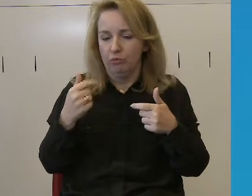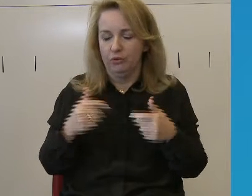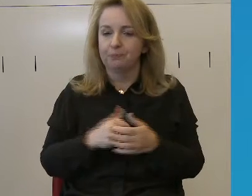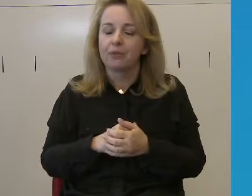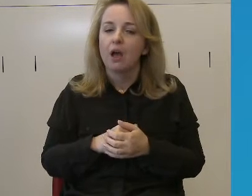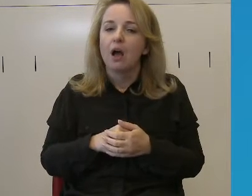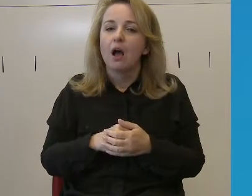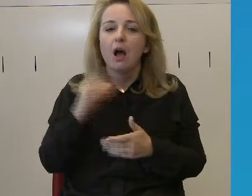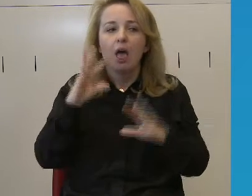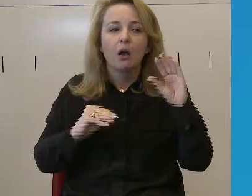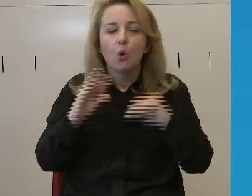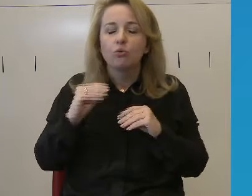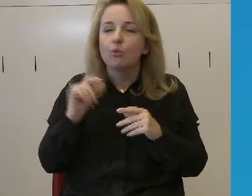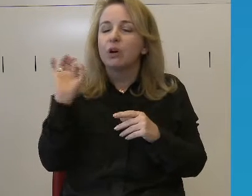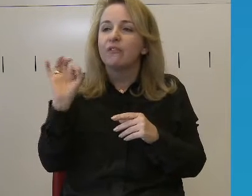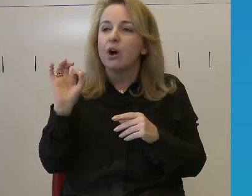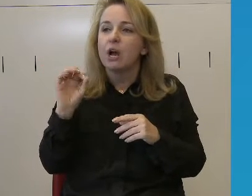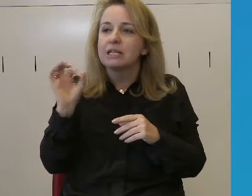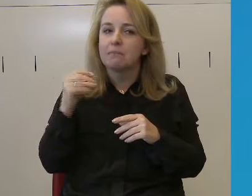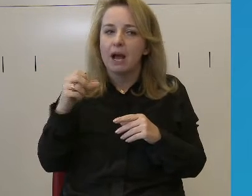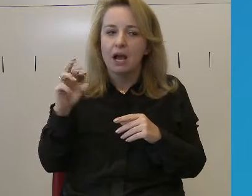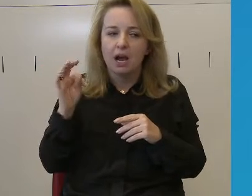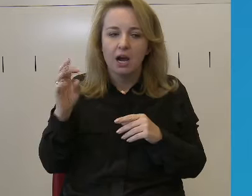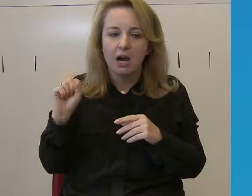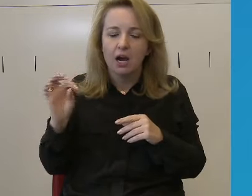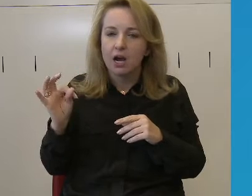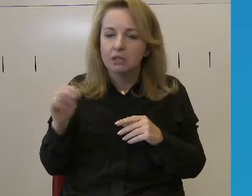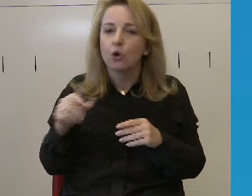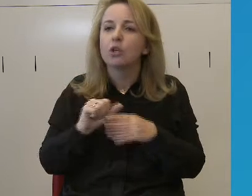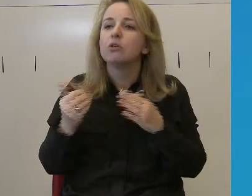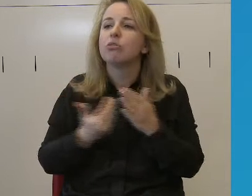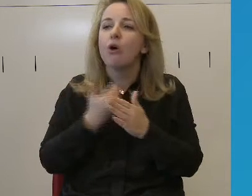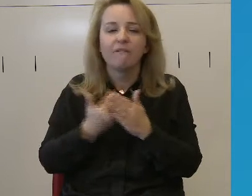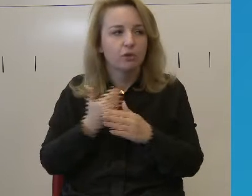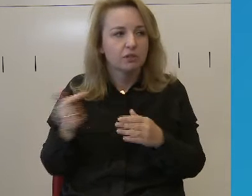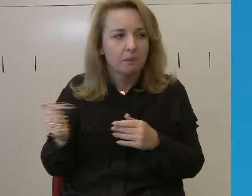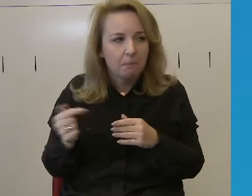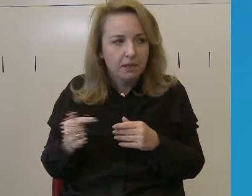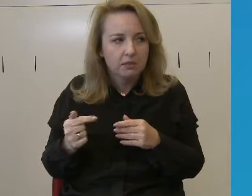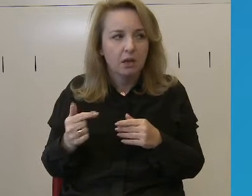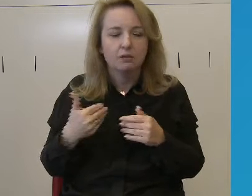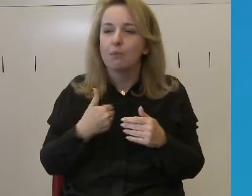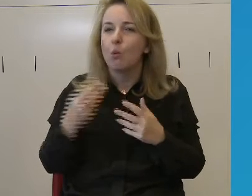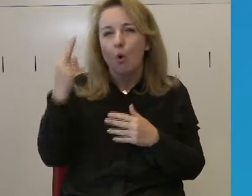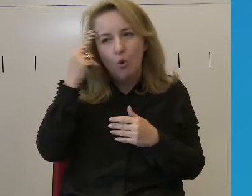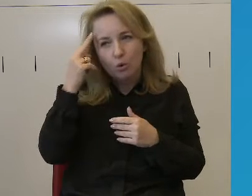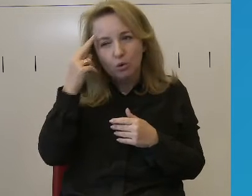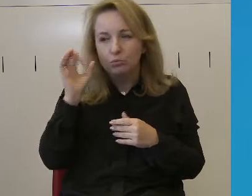Ekonomia smart, smart economy, to innowacja w biznesie rozumiana między innymi jako alternatywne